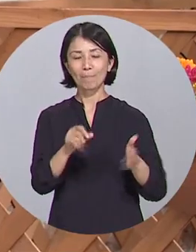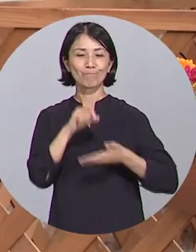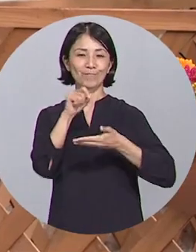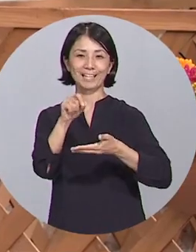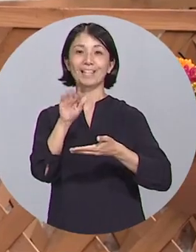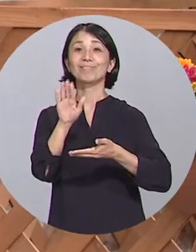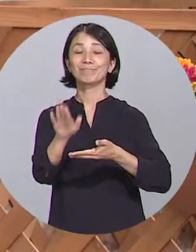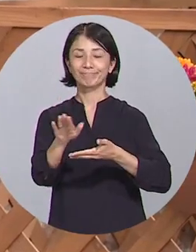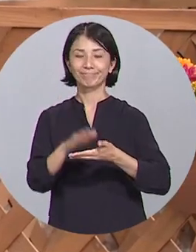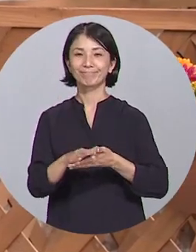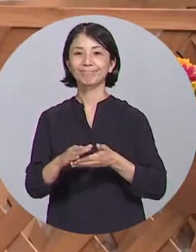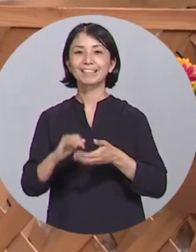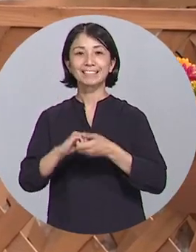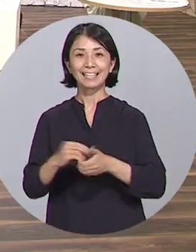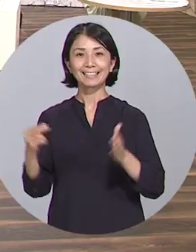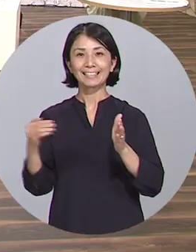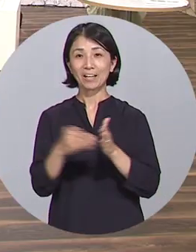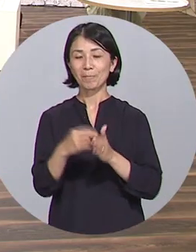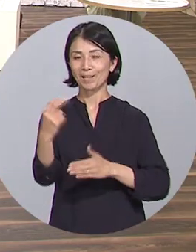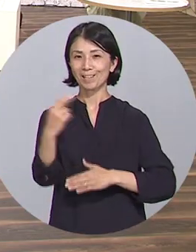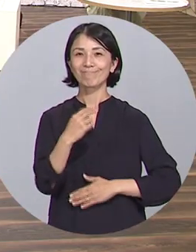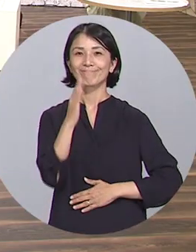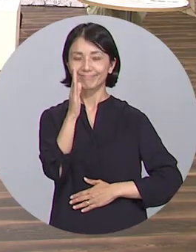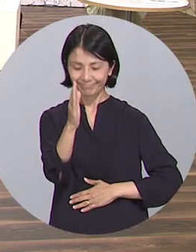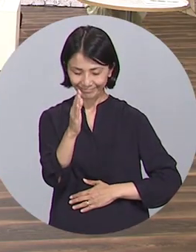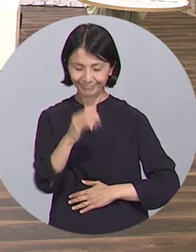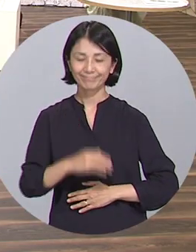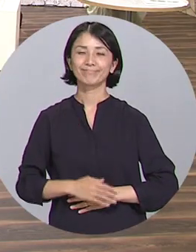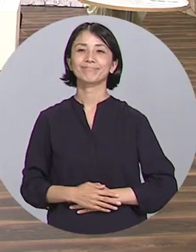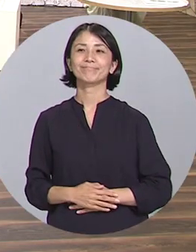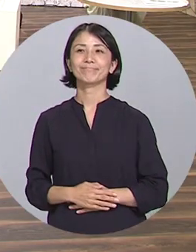お知らせがあります。ぜひ最後まで見てください。